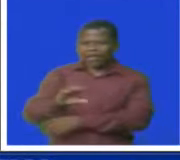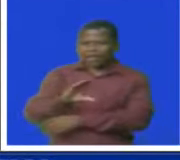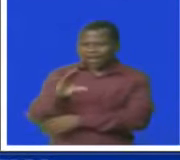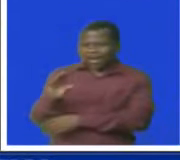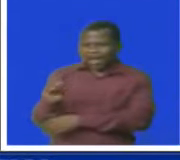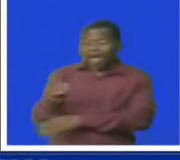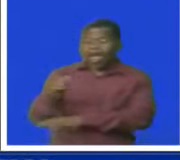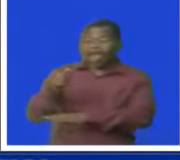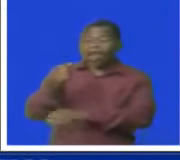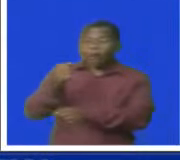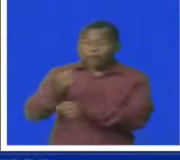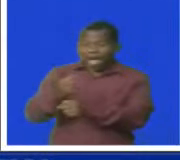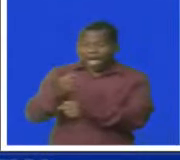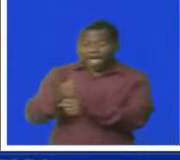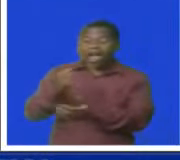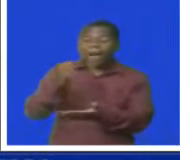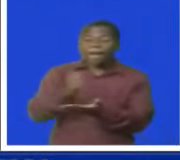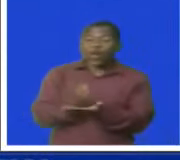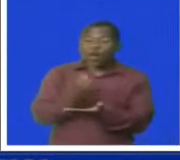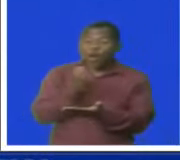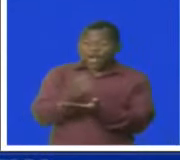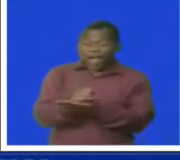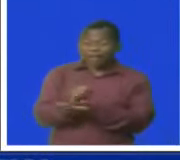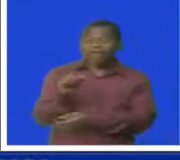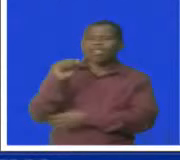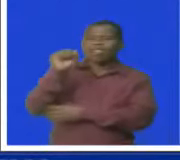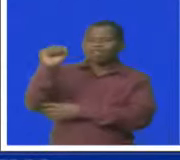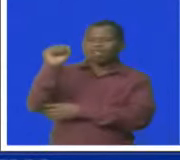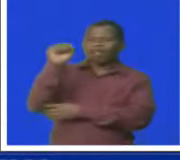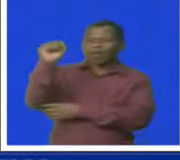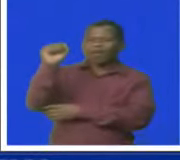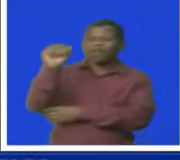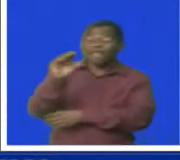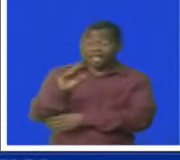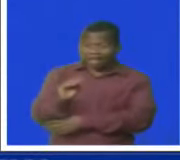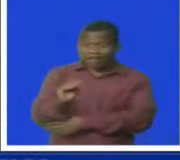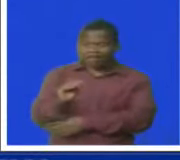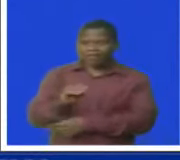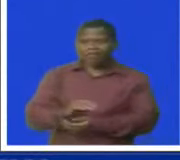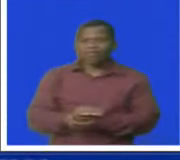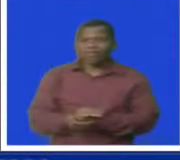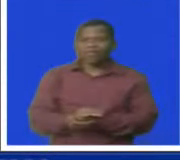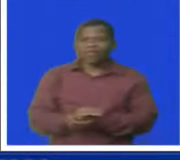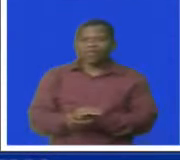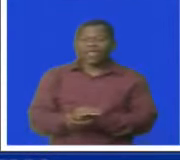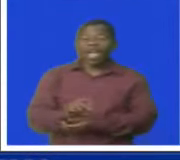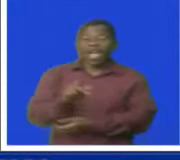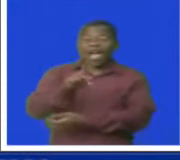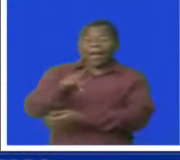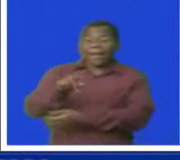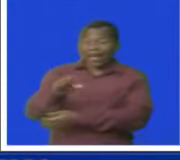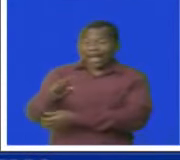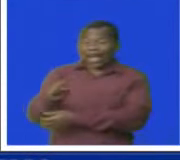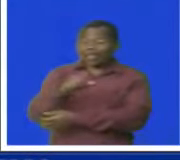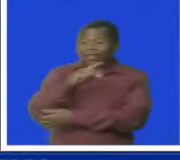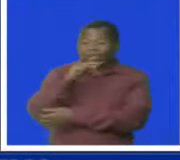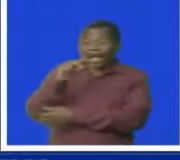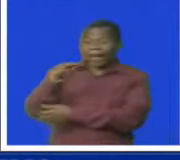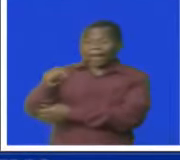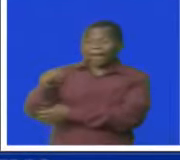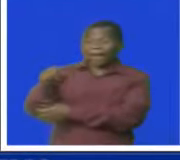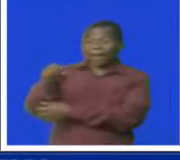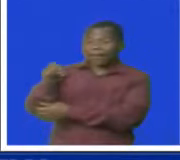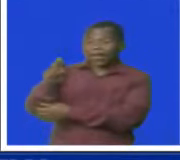lo khishiwe ngumabhalane lomkhulu Nhlanhla Nxumalo, litiko ke lithi lisengakadi ngalokuphelele kuthi ligede litawuvulwa